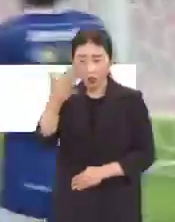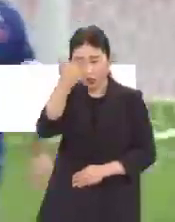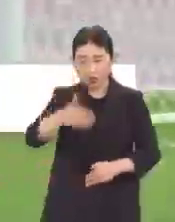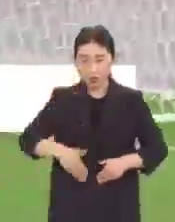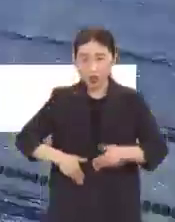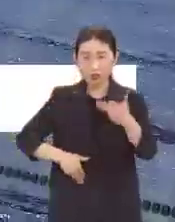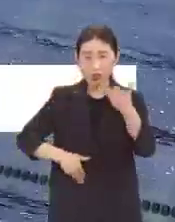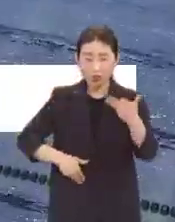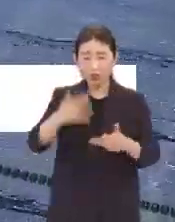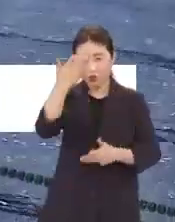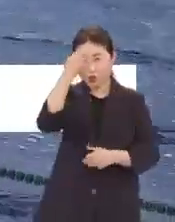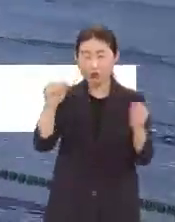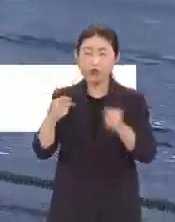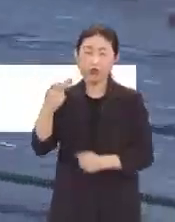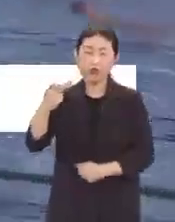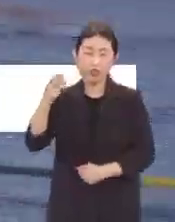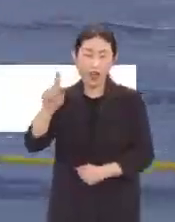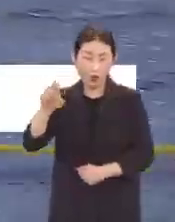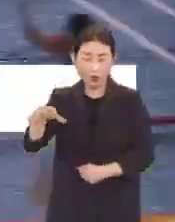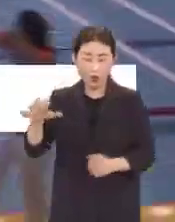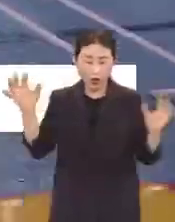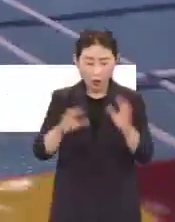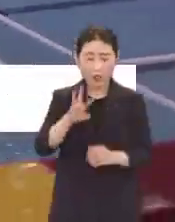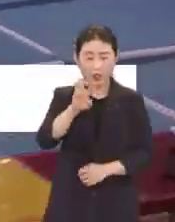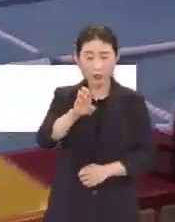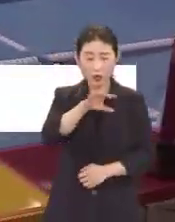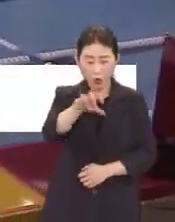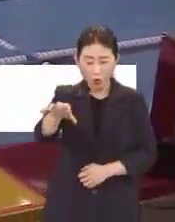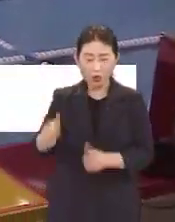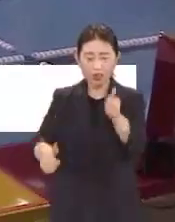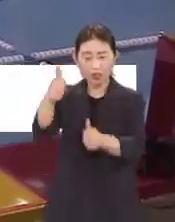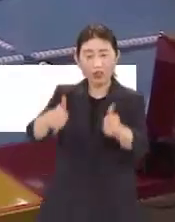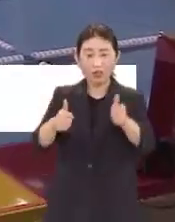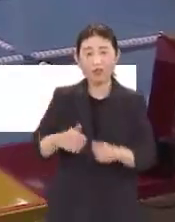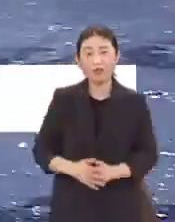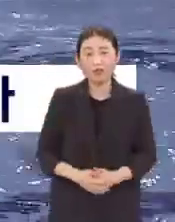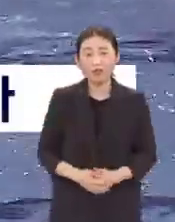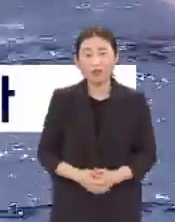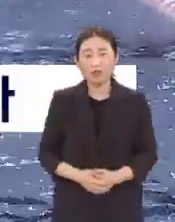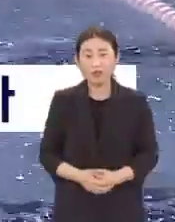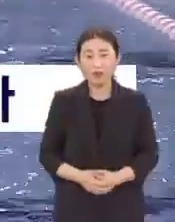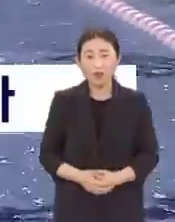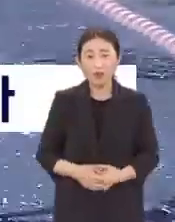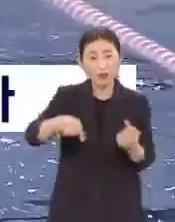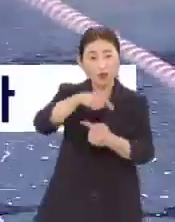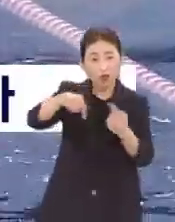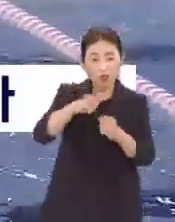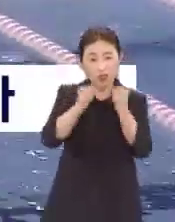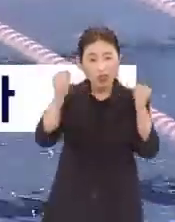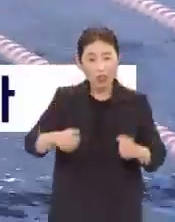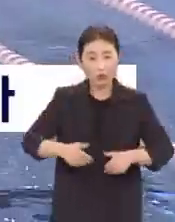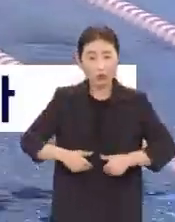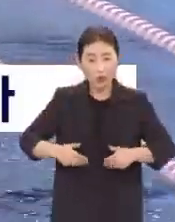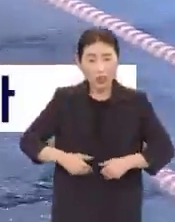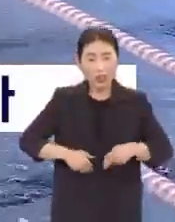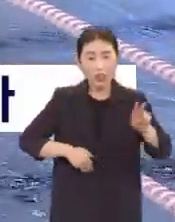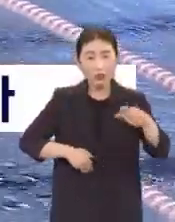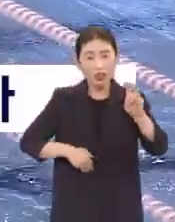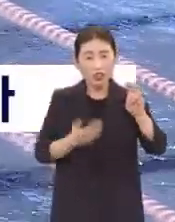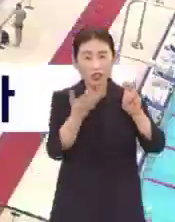열두곳 충북 열한곳 등 30곳의 경기장에서 분산 개최됩니다 대외 운영 시스템 개발 등에 필요한